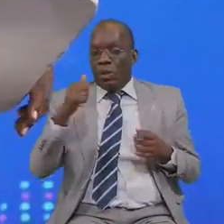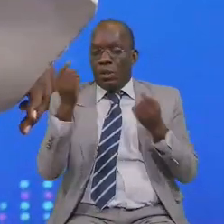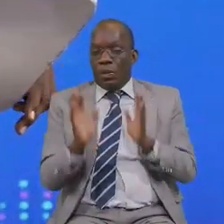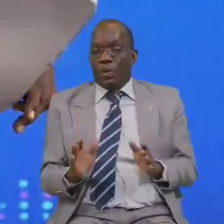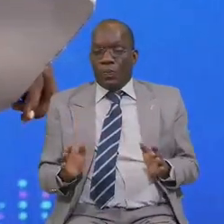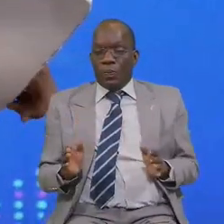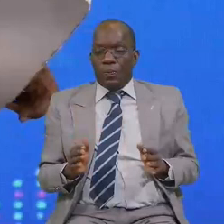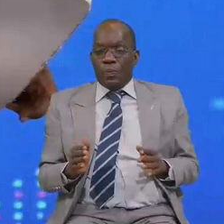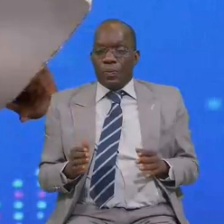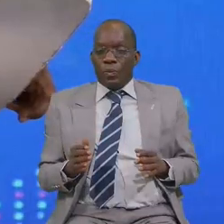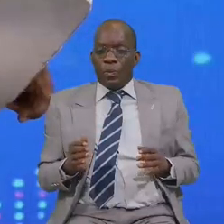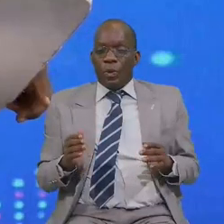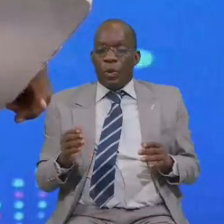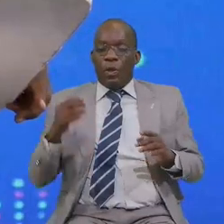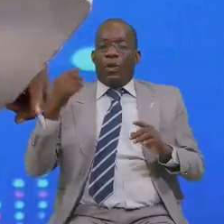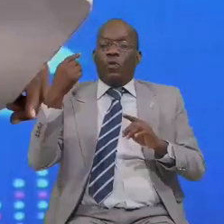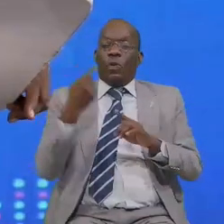pour être un fils.